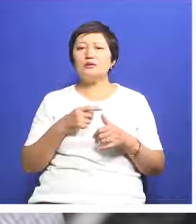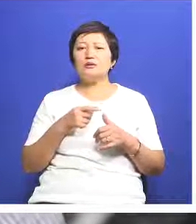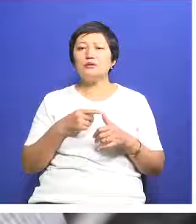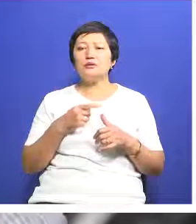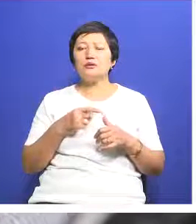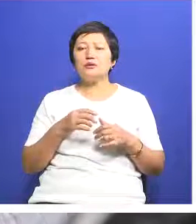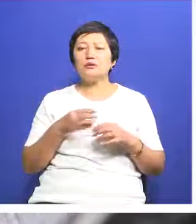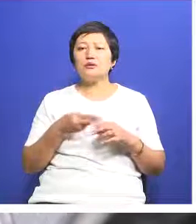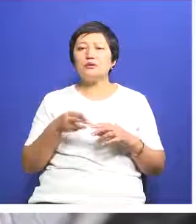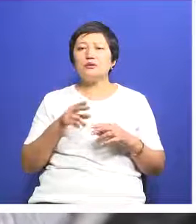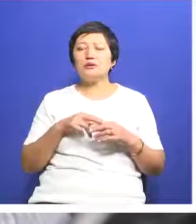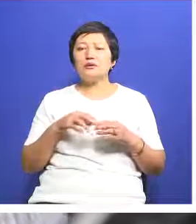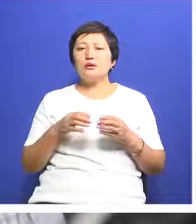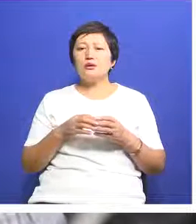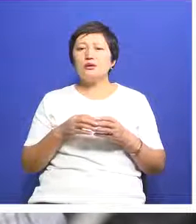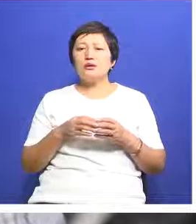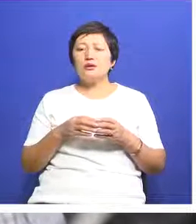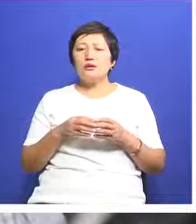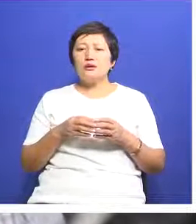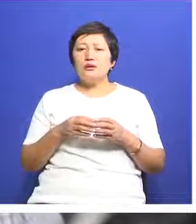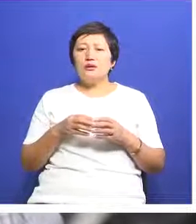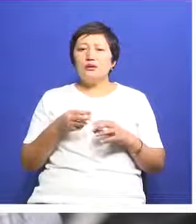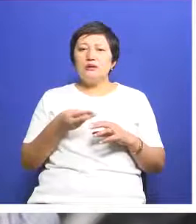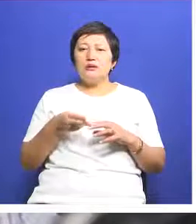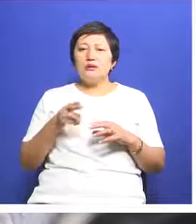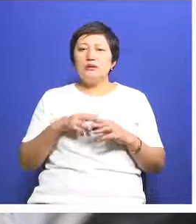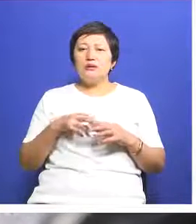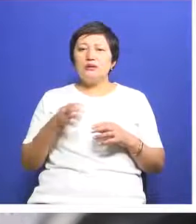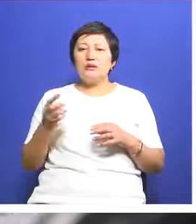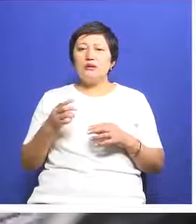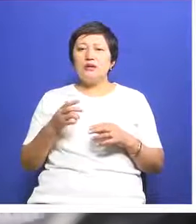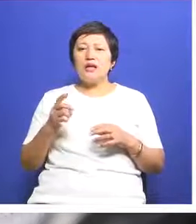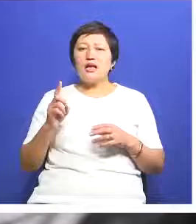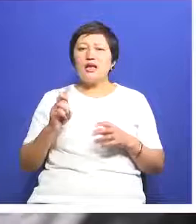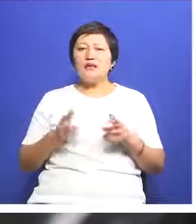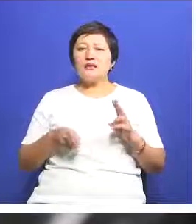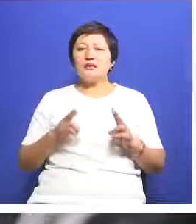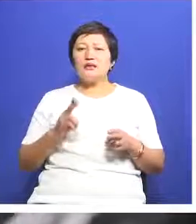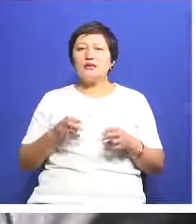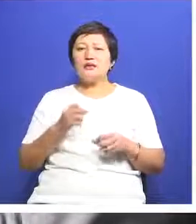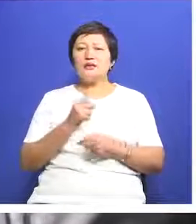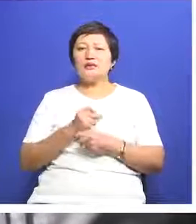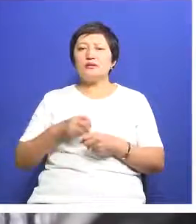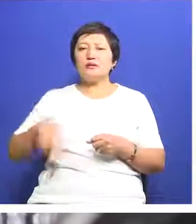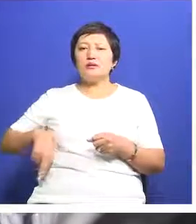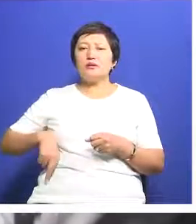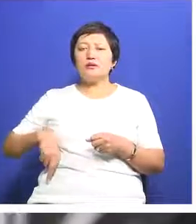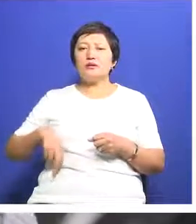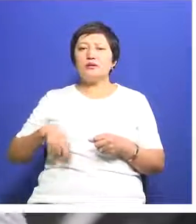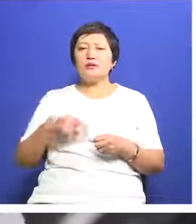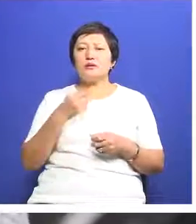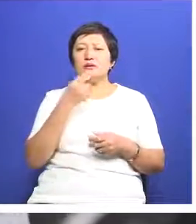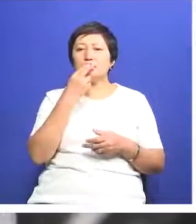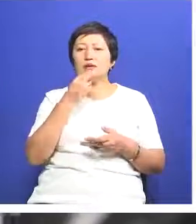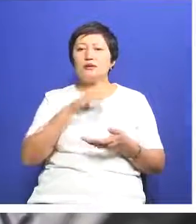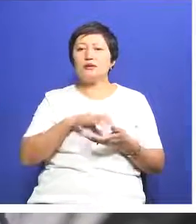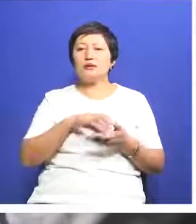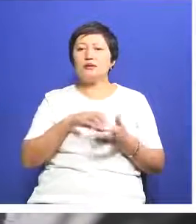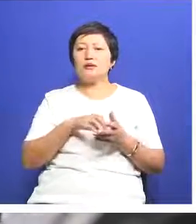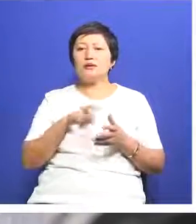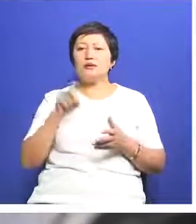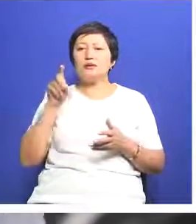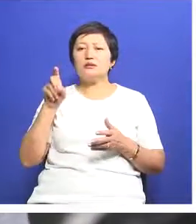Түсінікті. Штифтер деген нәрсе жоқ ғой. Завучтың директорының әйтеуір құрттай ғана кабинетте оны шығарып барып свет